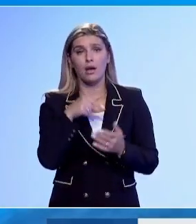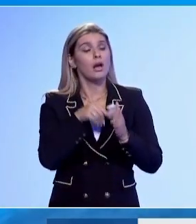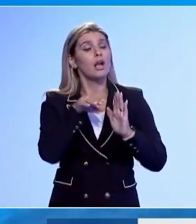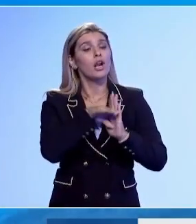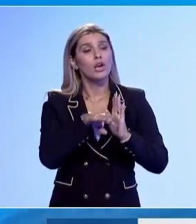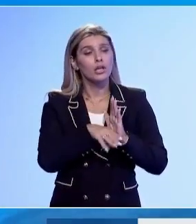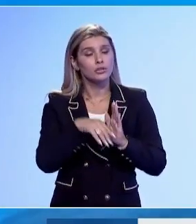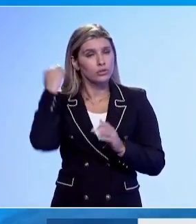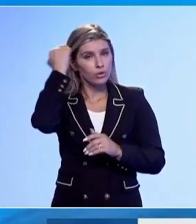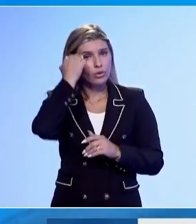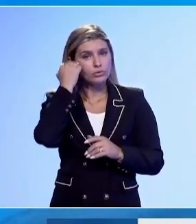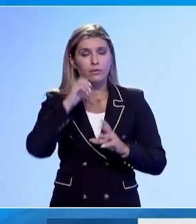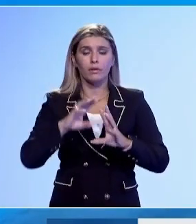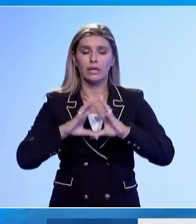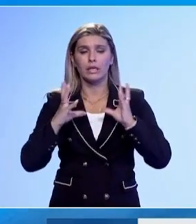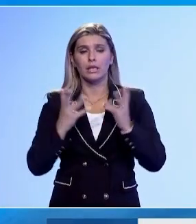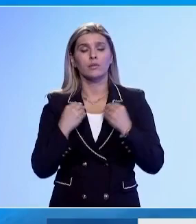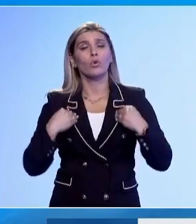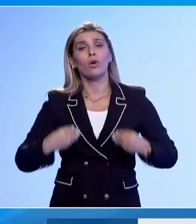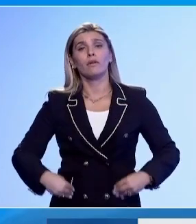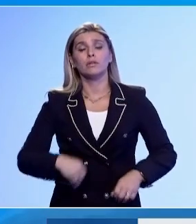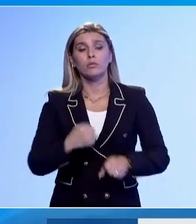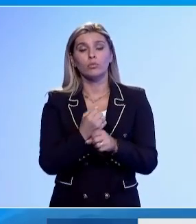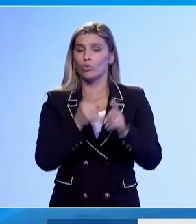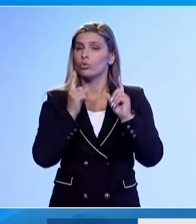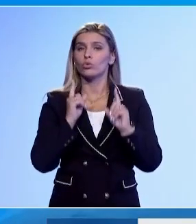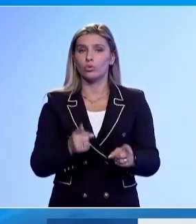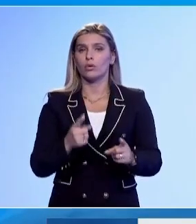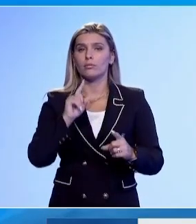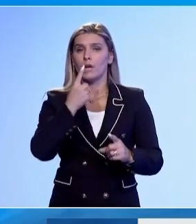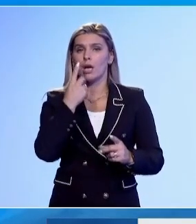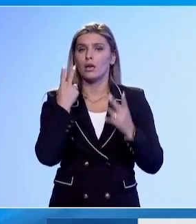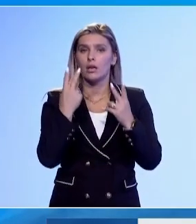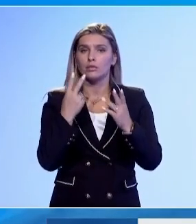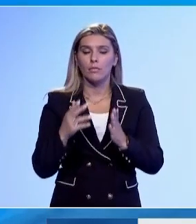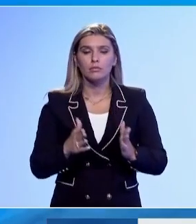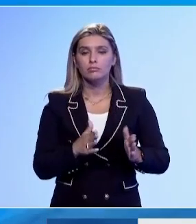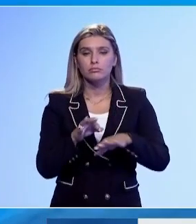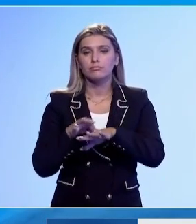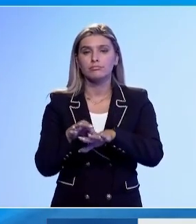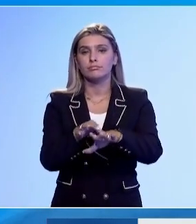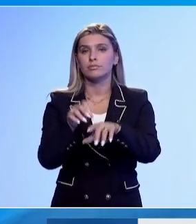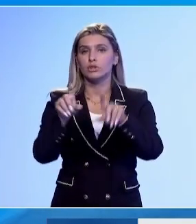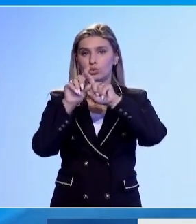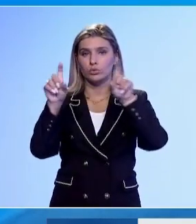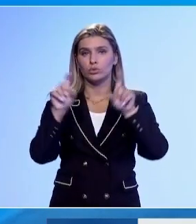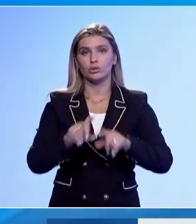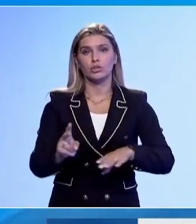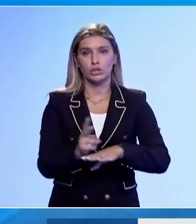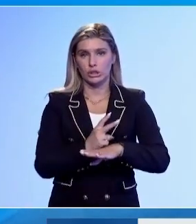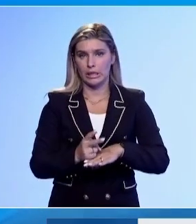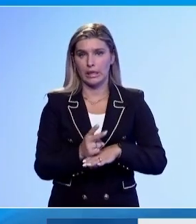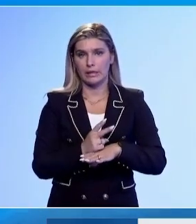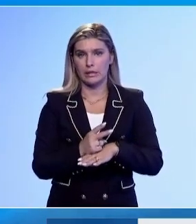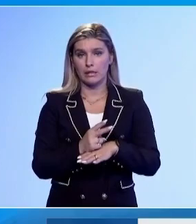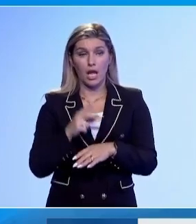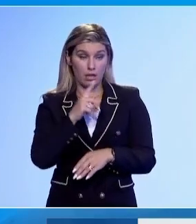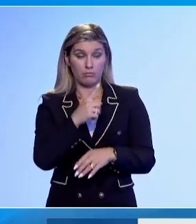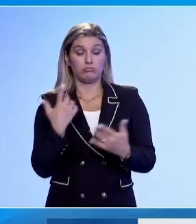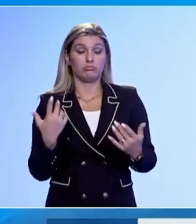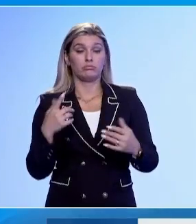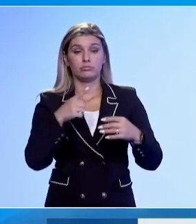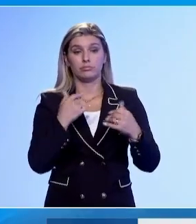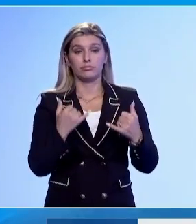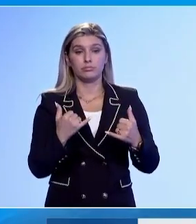ligjet, integriteti dhe profesionalizmi duhet të jenë udhërrëfyes përgjatë punës në institucionet shtetërore. Ndërka që Ismaili